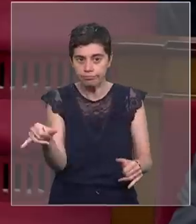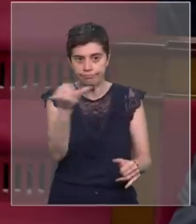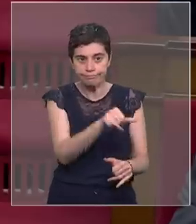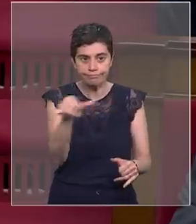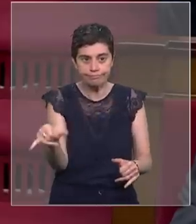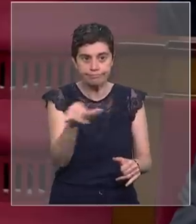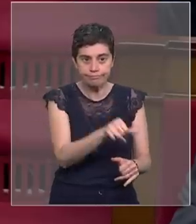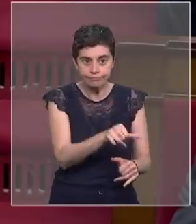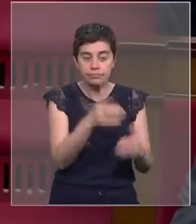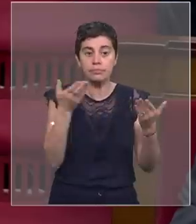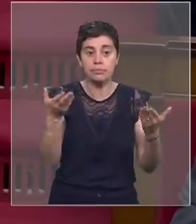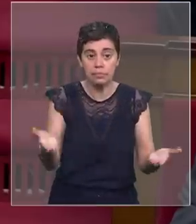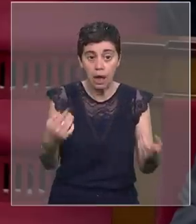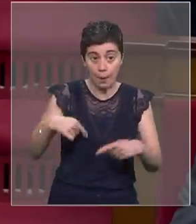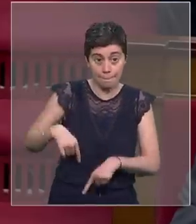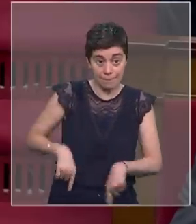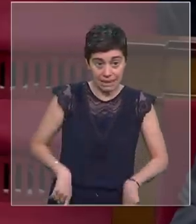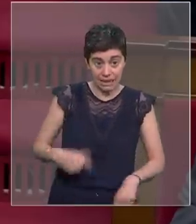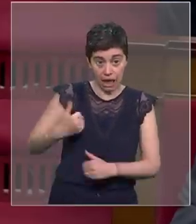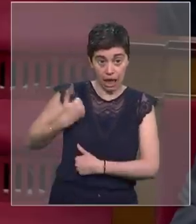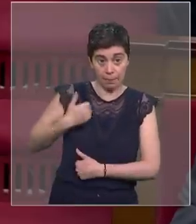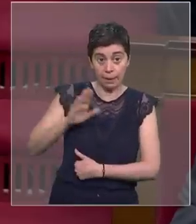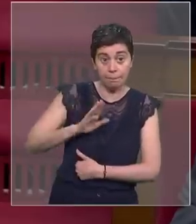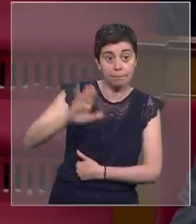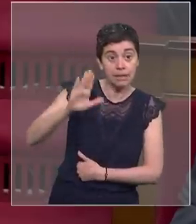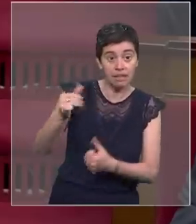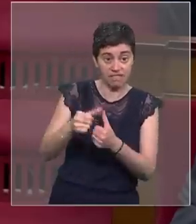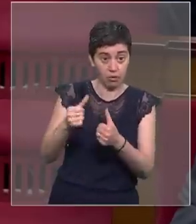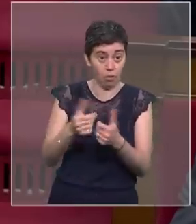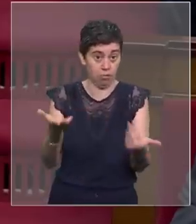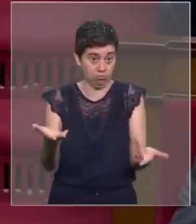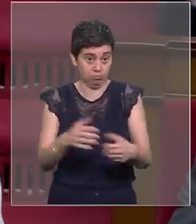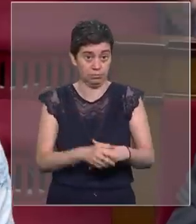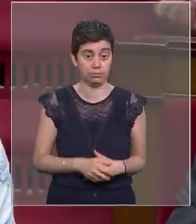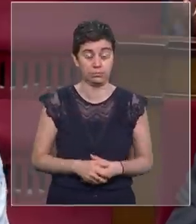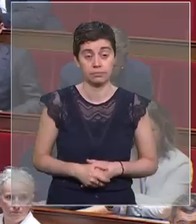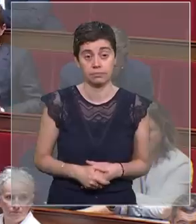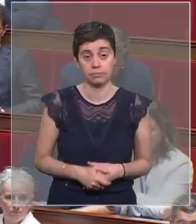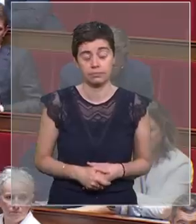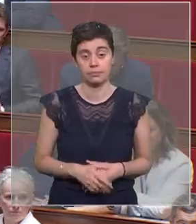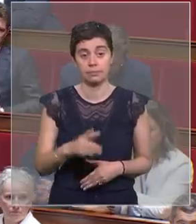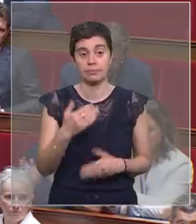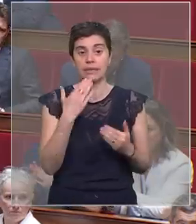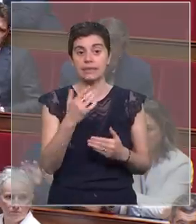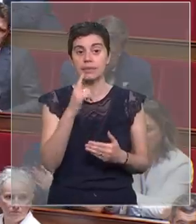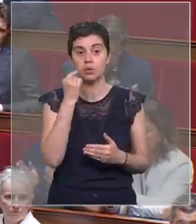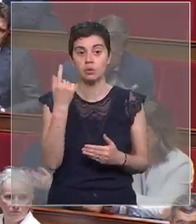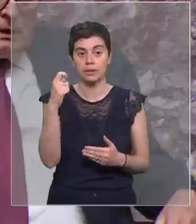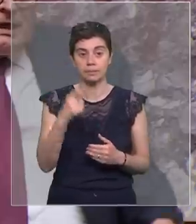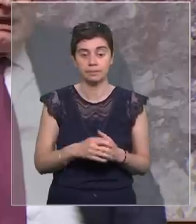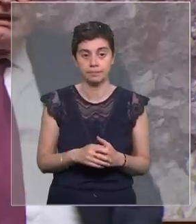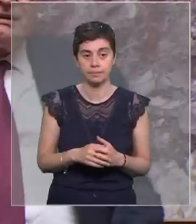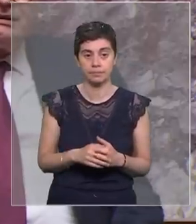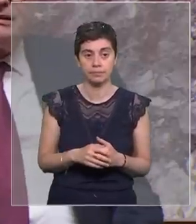simple. Que compte faire le ministère des Armées pour résoudre ce paradoxe ? Merci, Monsieur le Président. La parole est à Madame